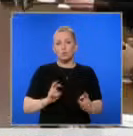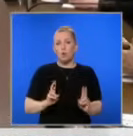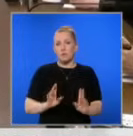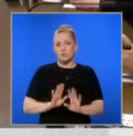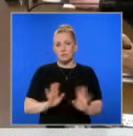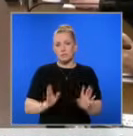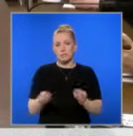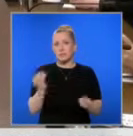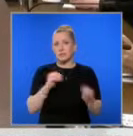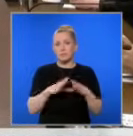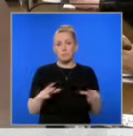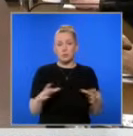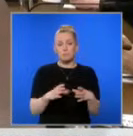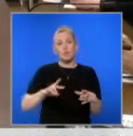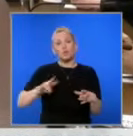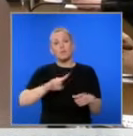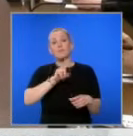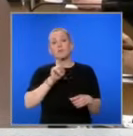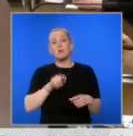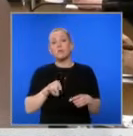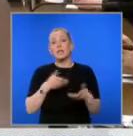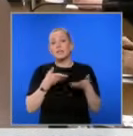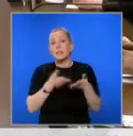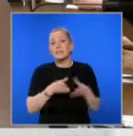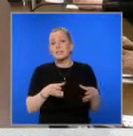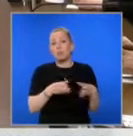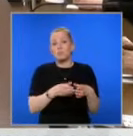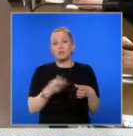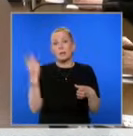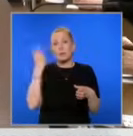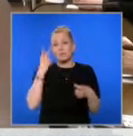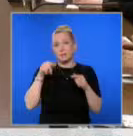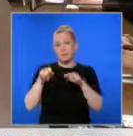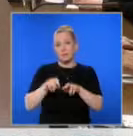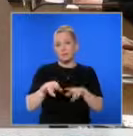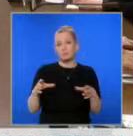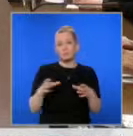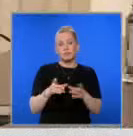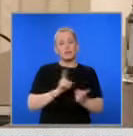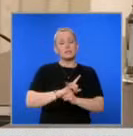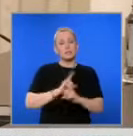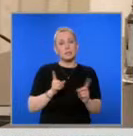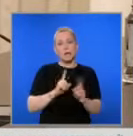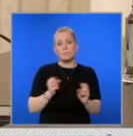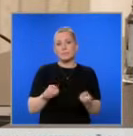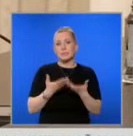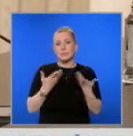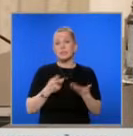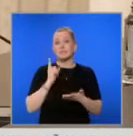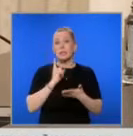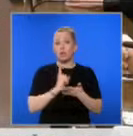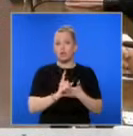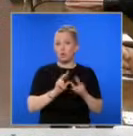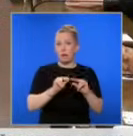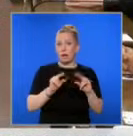на правителство. Друг е въпросът дали тази форма ще срещне разбиране в този състав на това Народно събрание. Не, няма да срещне, всички ние сме наясно. И което задължително трябва да кажем